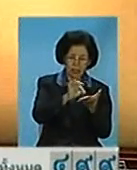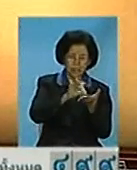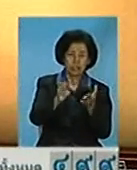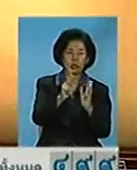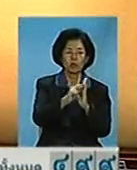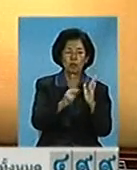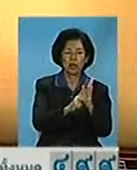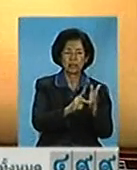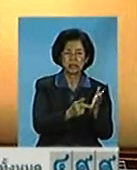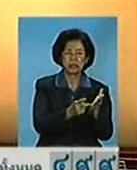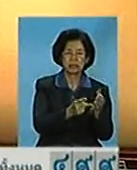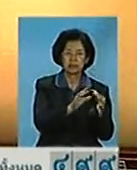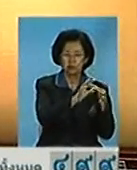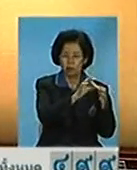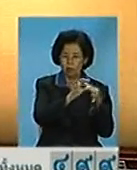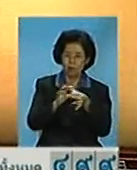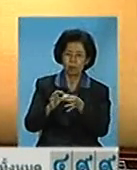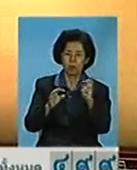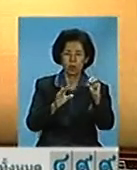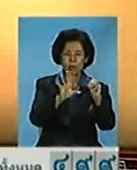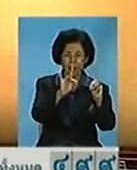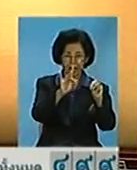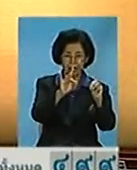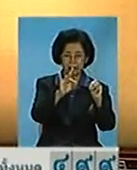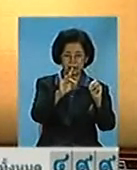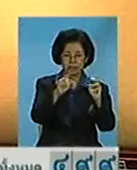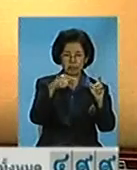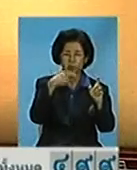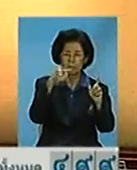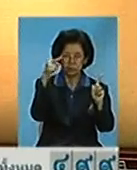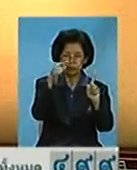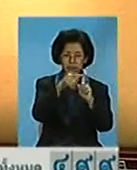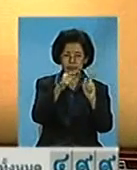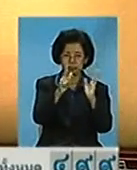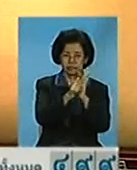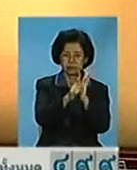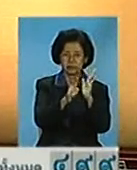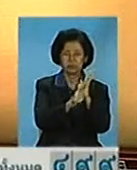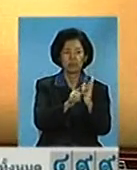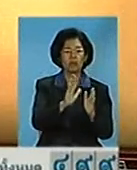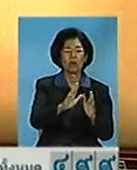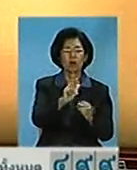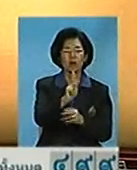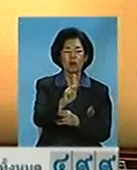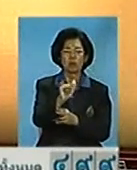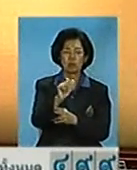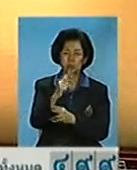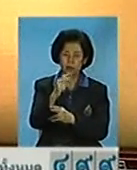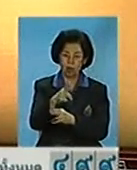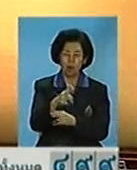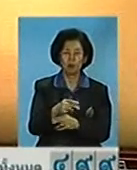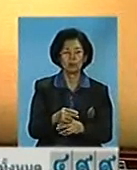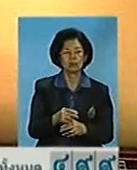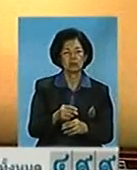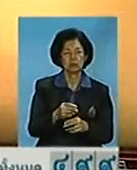ความสอดรับกันนะครับมาตรา8ก็จะพูดถึงเรื่องวัตถุประสงค์หลักของกยธ.ให้ชัดเจนไว้ก่อนว่าวัตถุประส